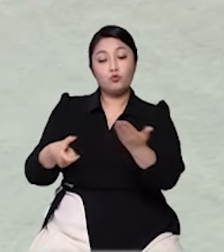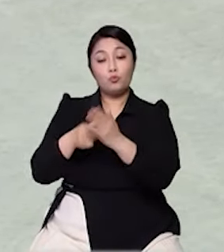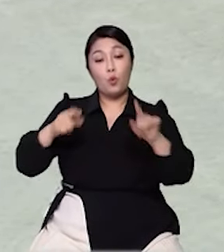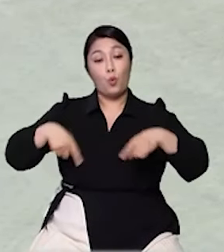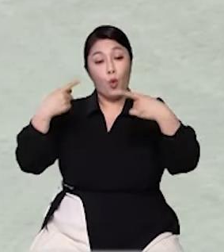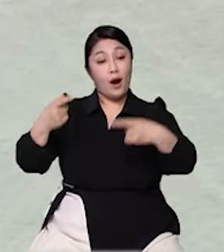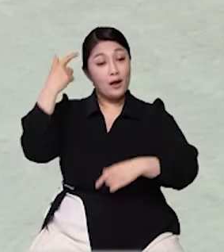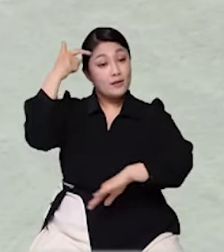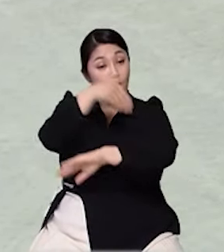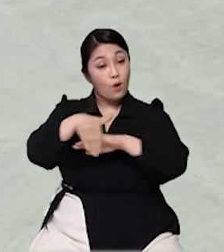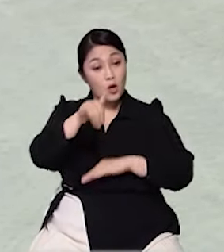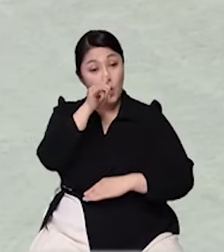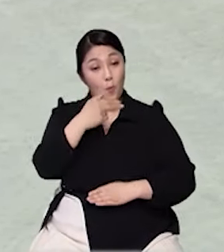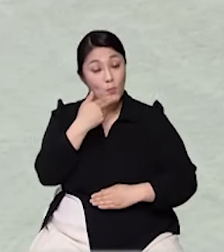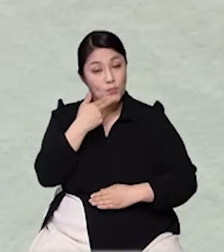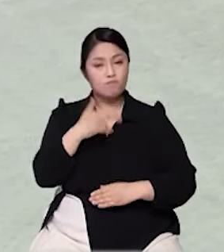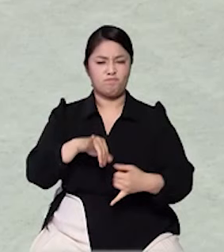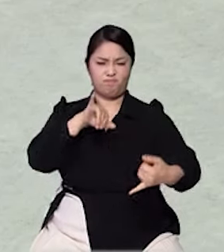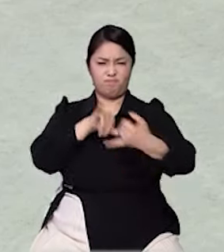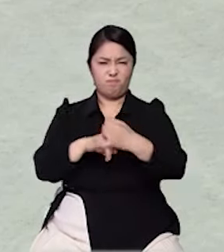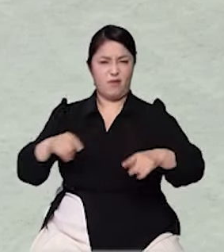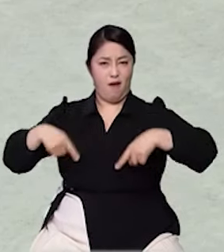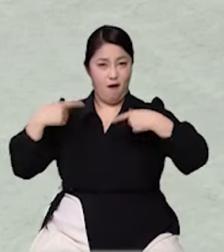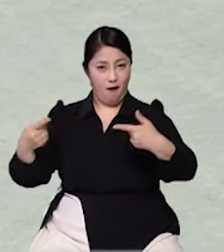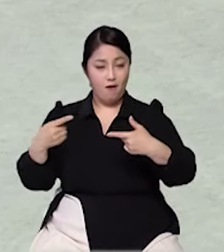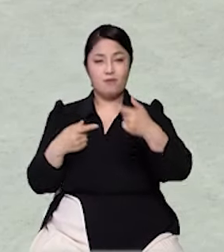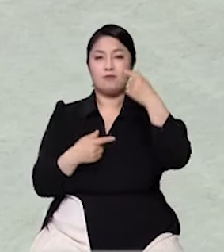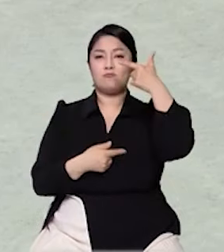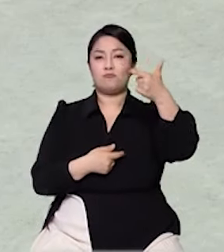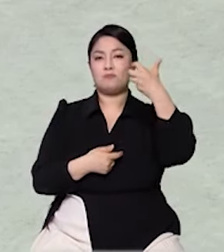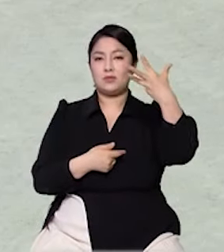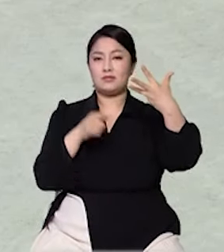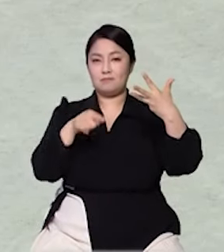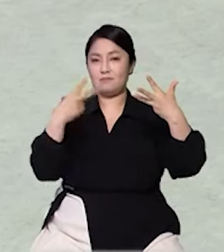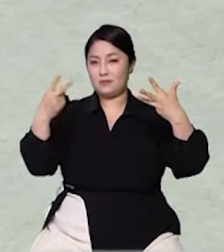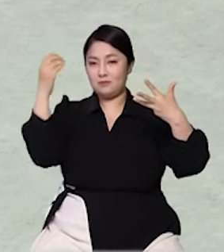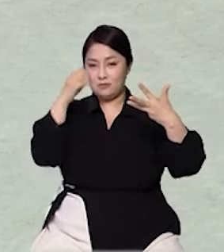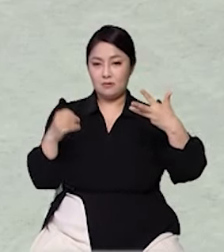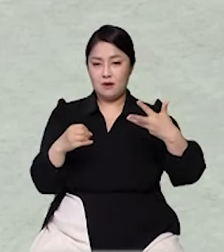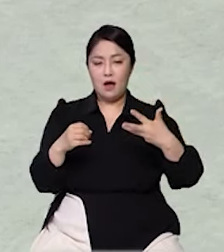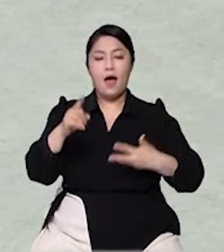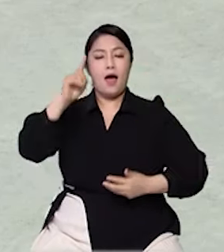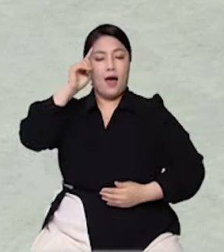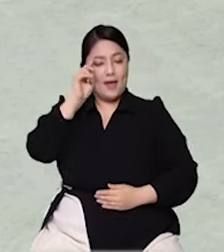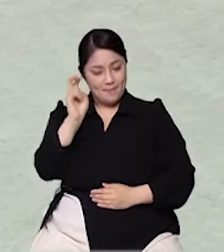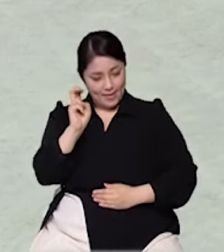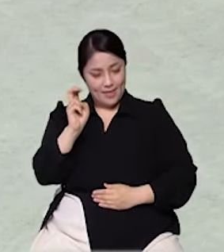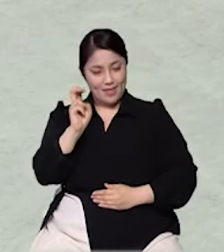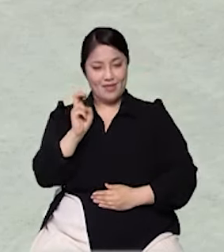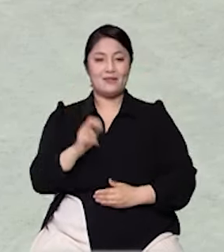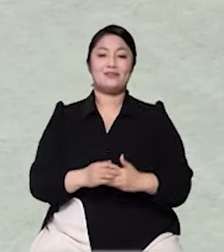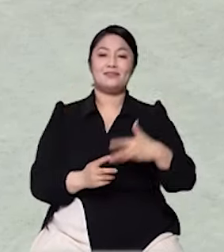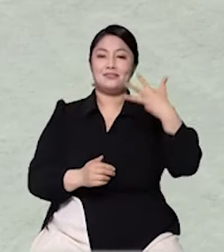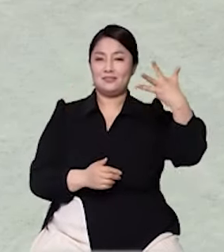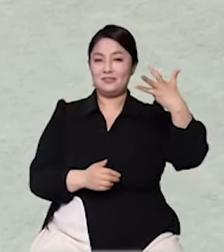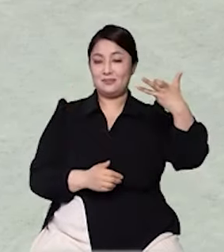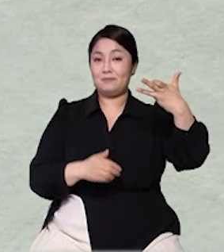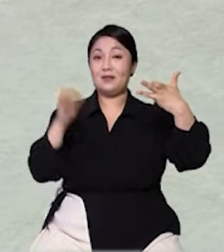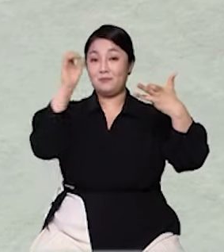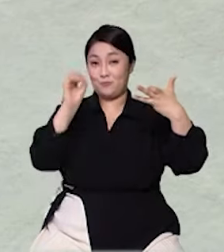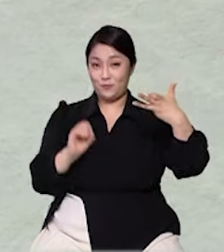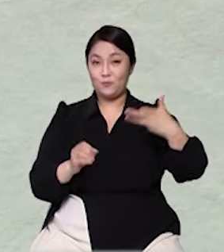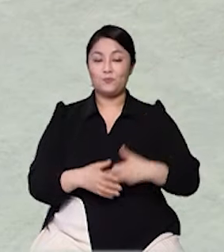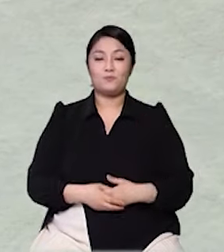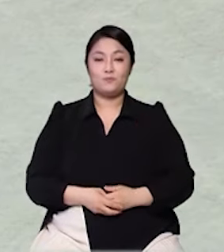의향이 있냐는 질문에는 반드시 하겠다는 응답이 68.2% 아마 할 것 같다 는 응답이 18% 로